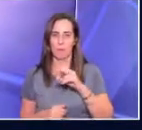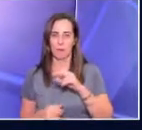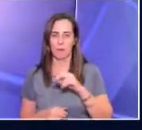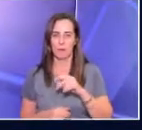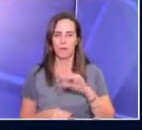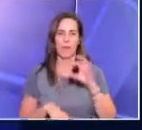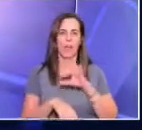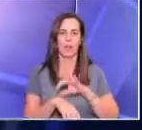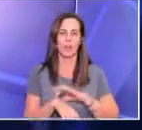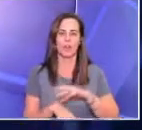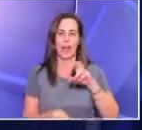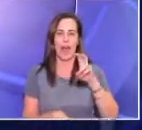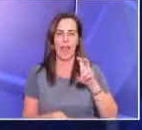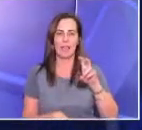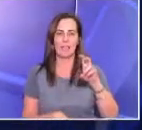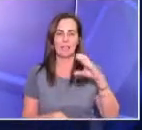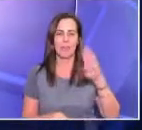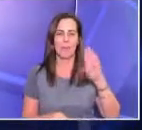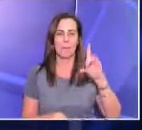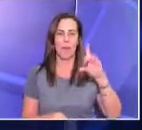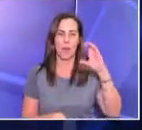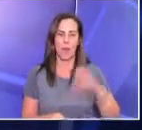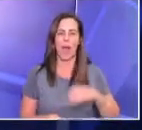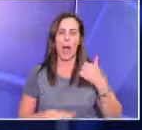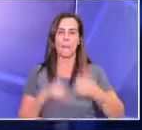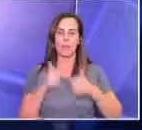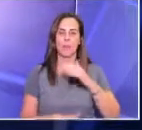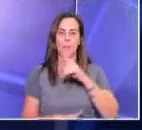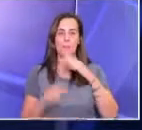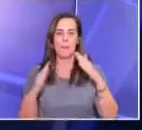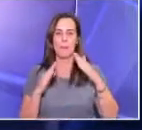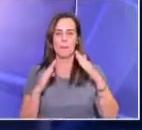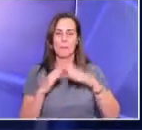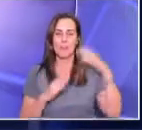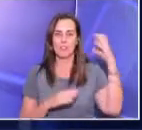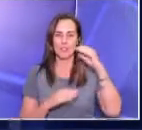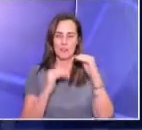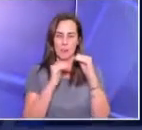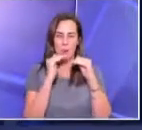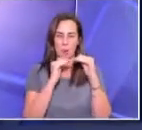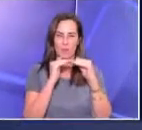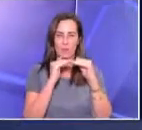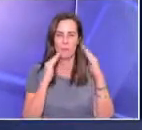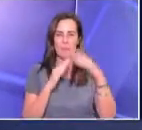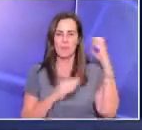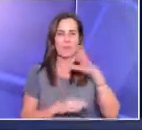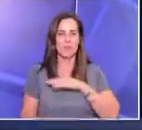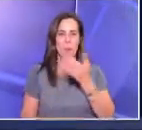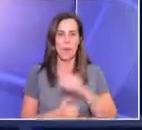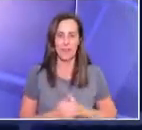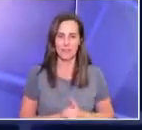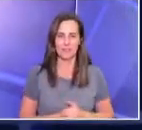הארצית. דוקטור אליזה בלוך, המתמודדת, שעומדת צוואר אל צוואר בבית שמש. מה